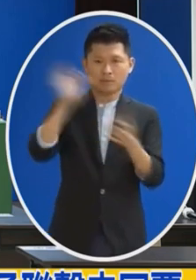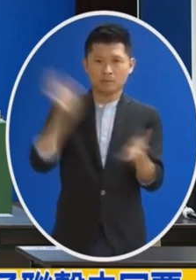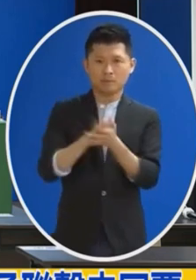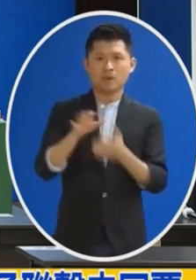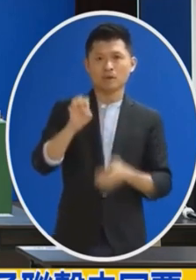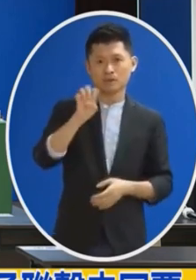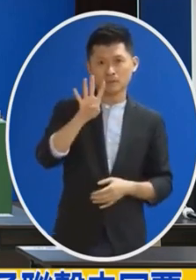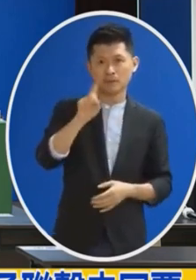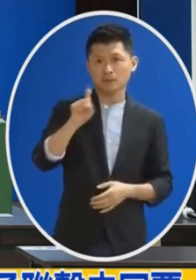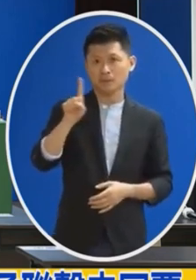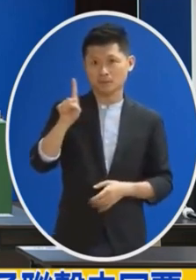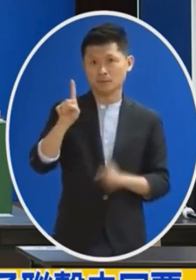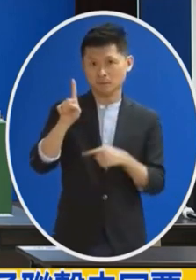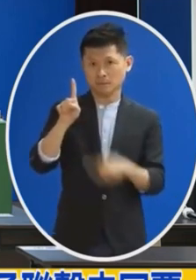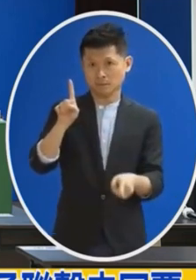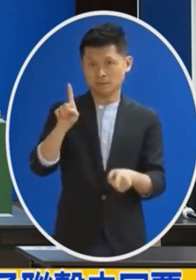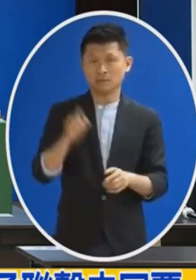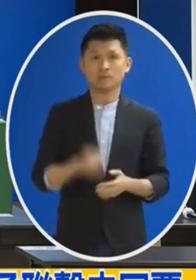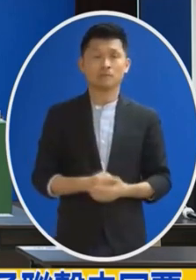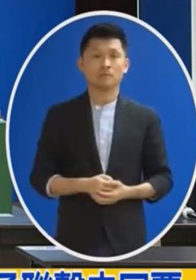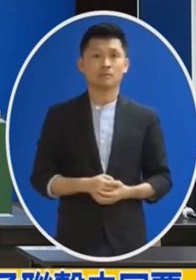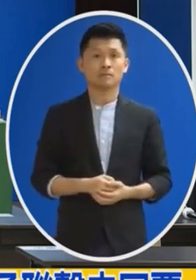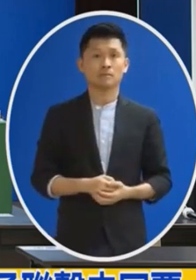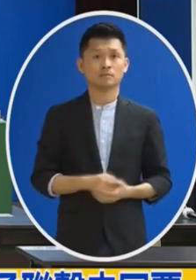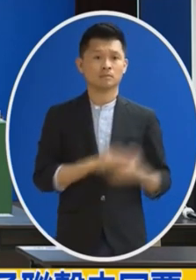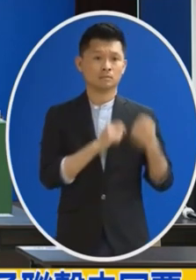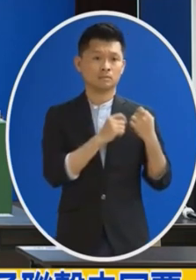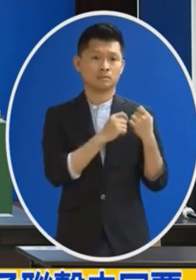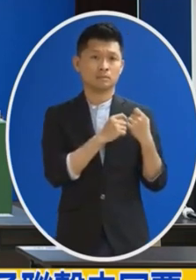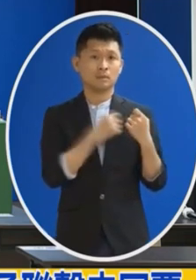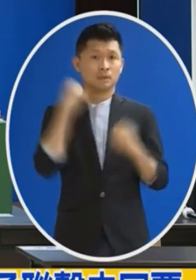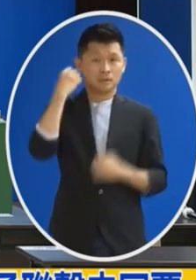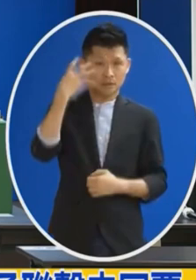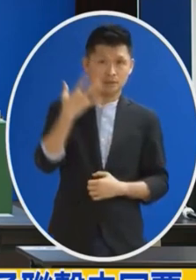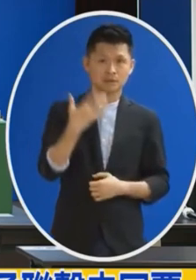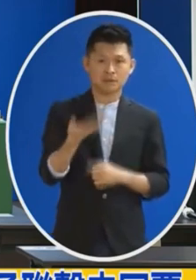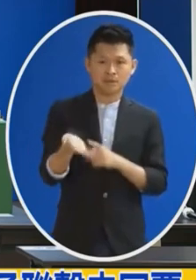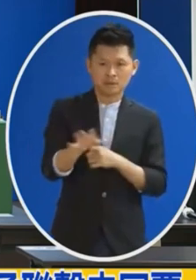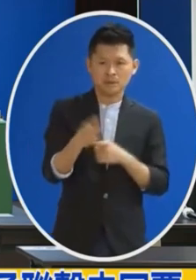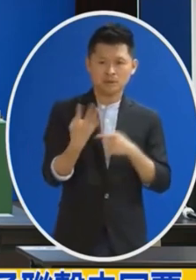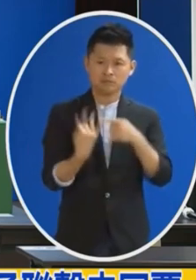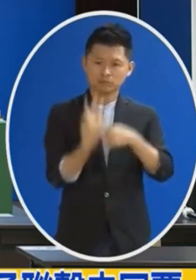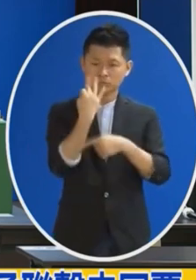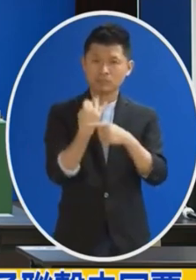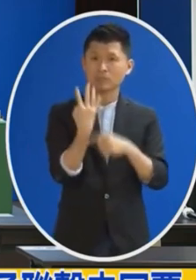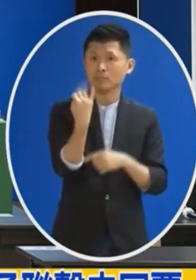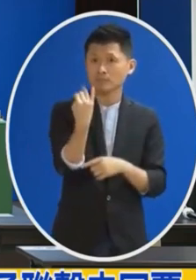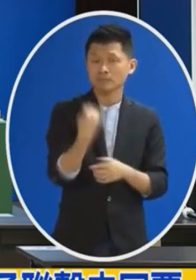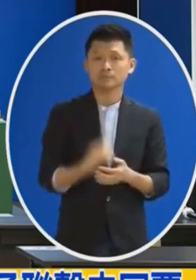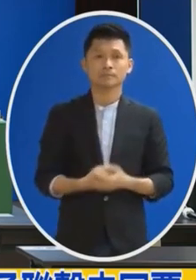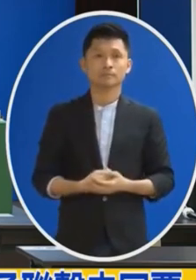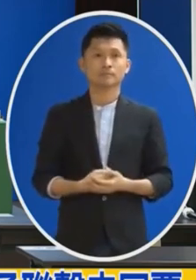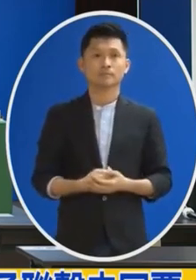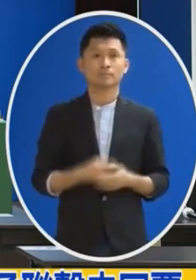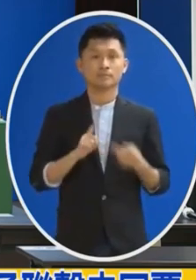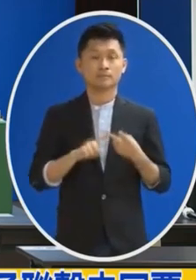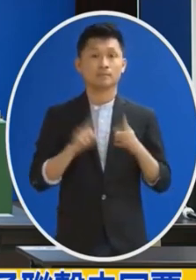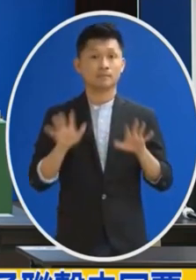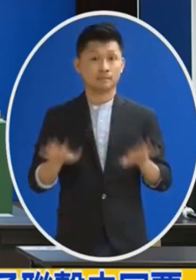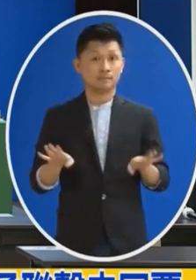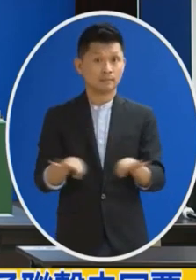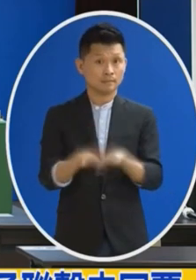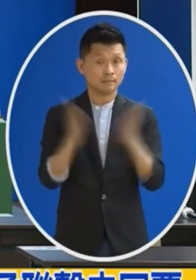市分配的数量不同，可能年龄也有稍稍修正。更多的讯息稍后回来。